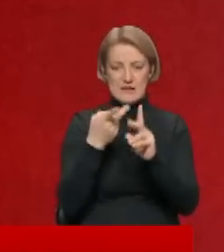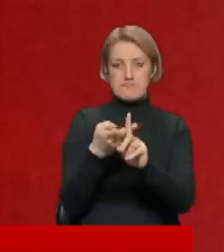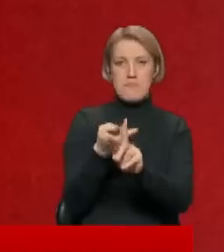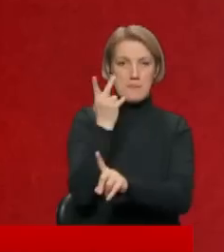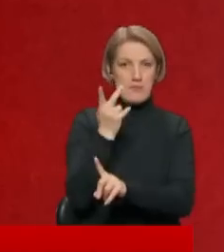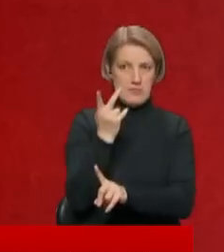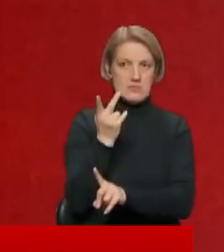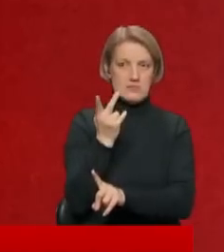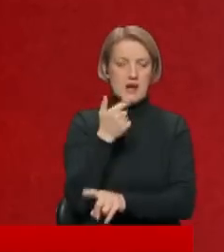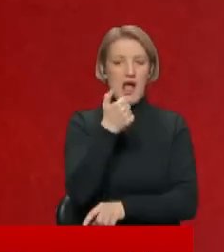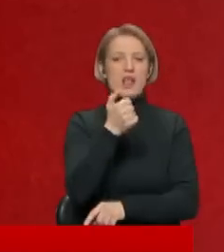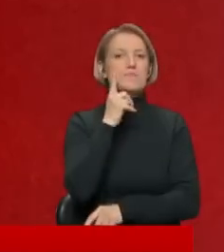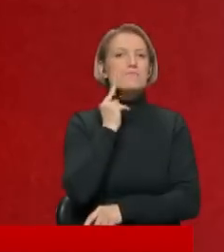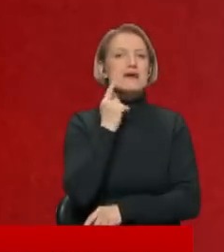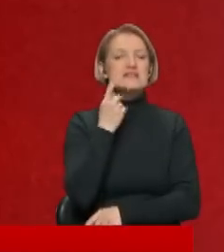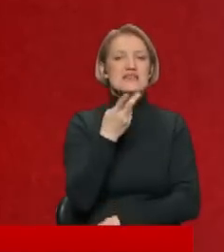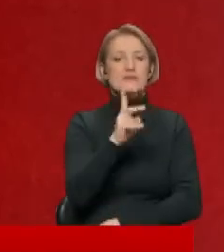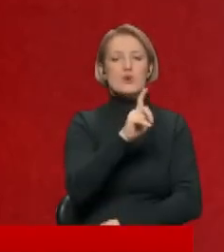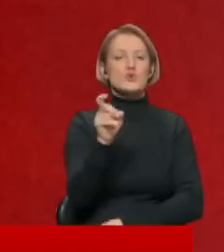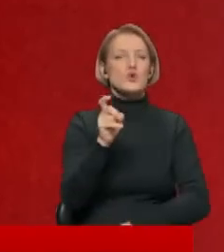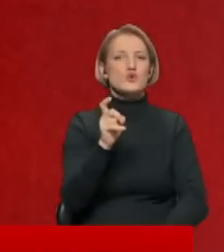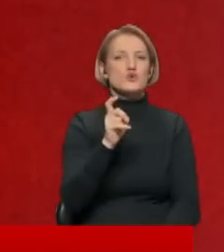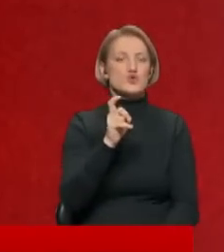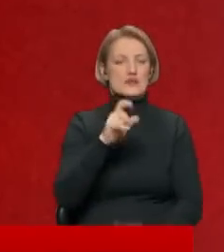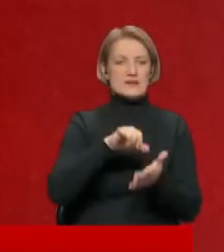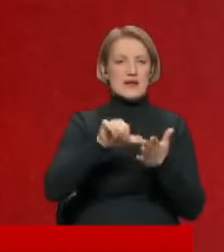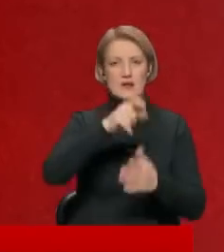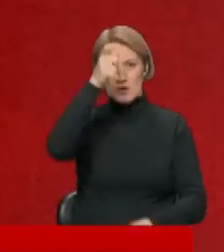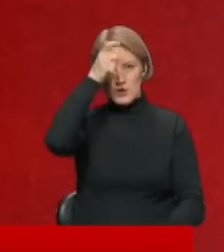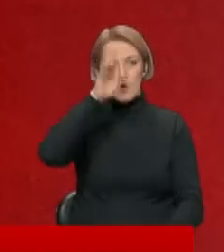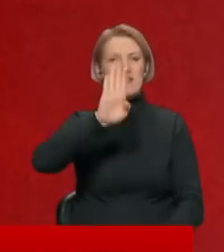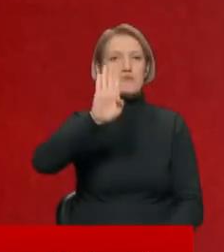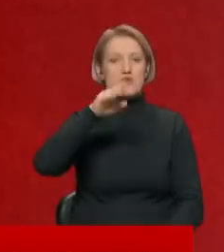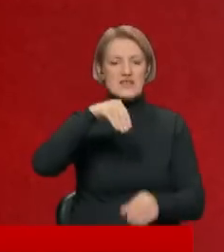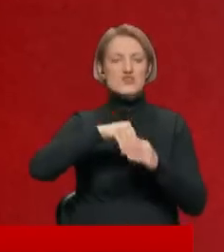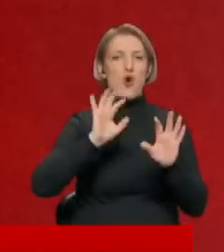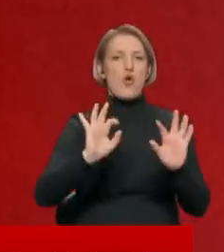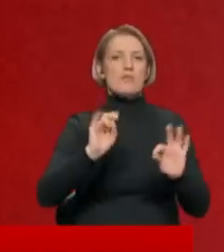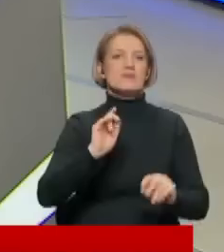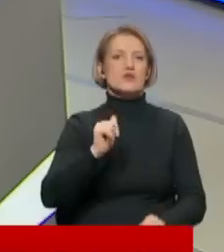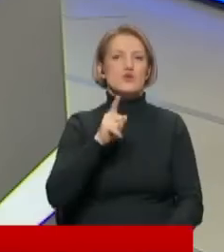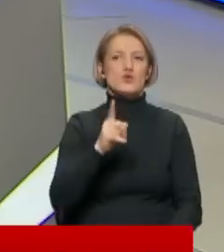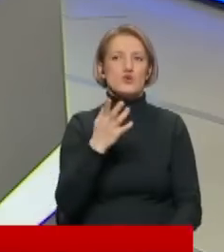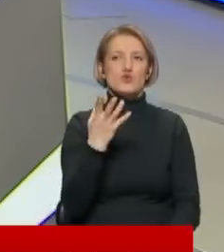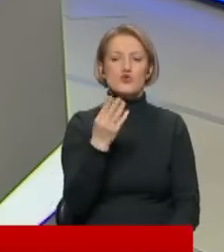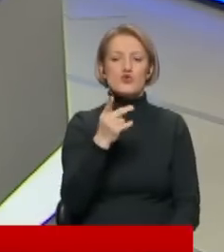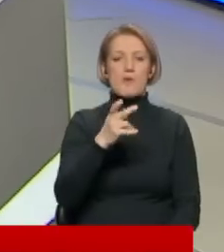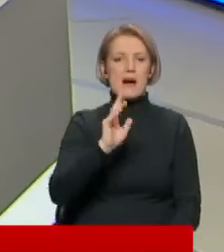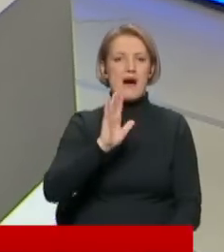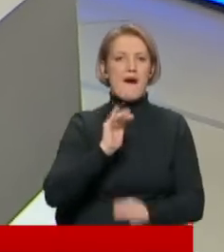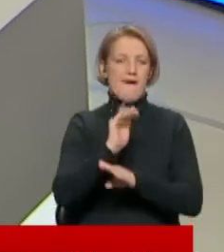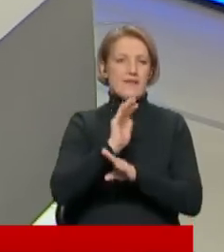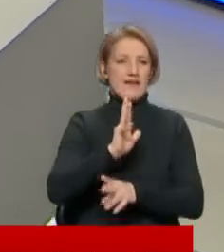etmişsiniz 6 Mayıs 2019 tarihi Türk demokrasi için önemli bir kırılım noktasıdır çok partili hayata